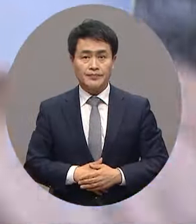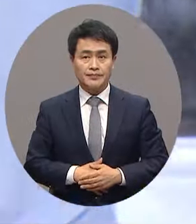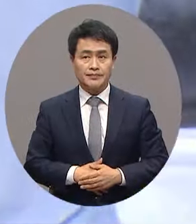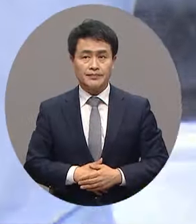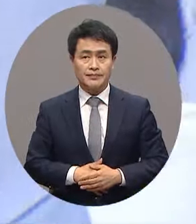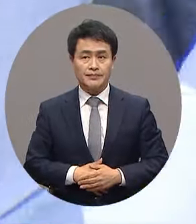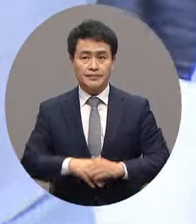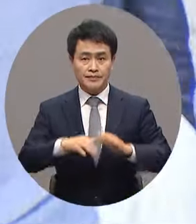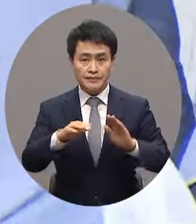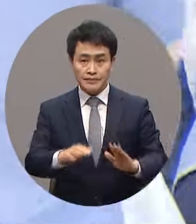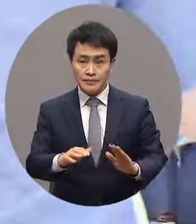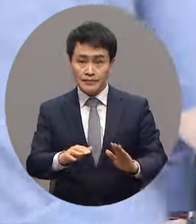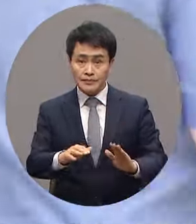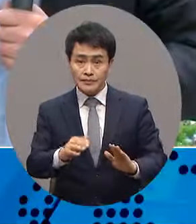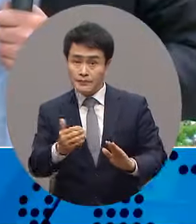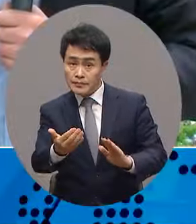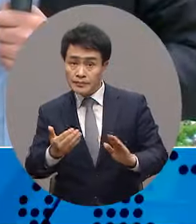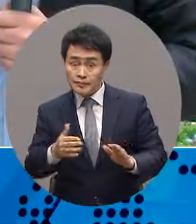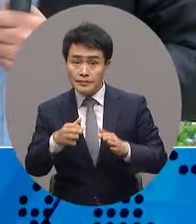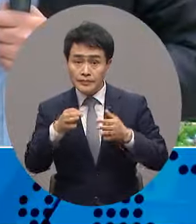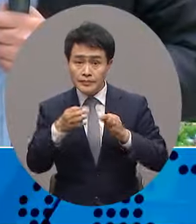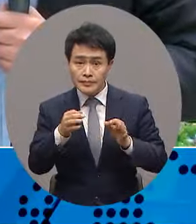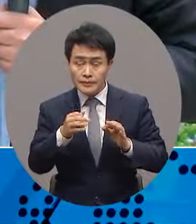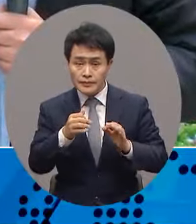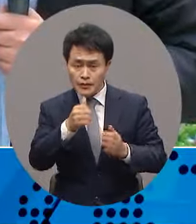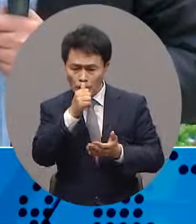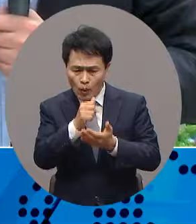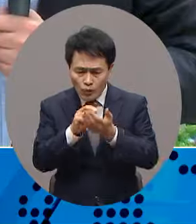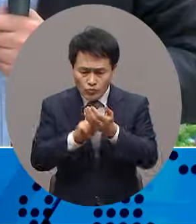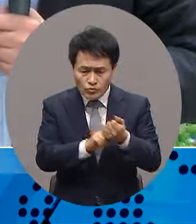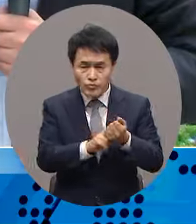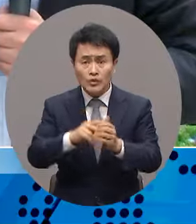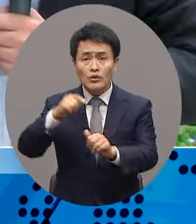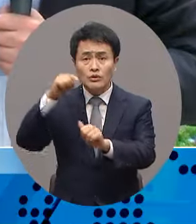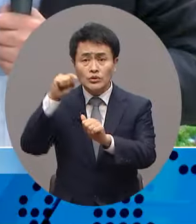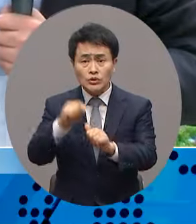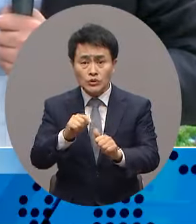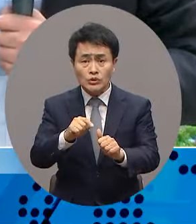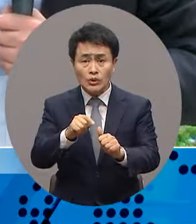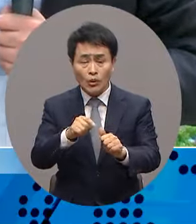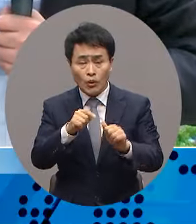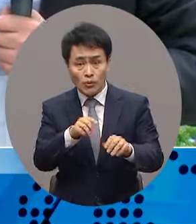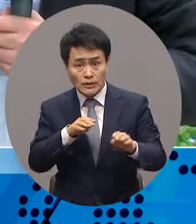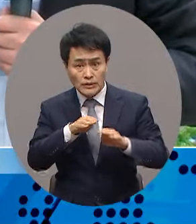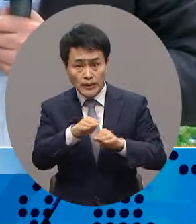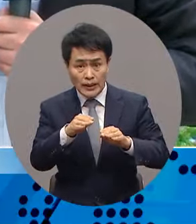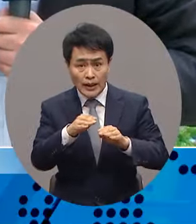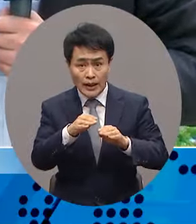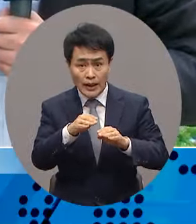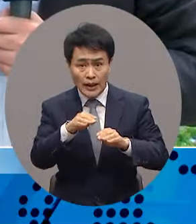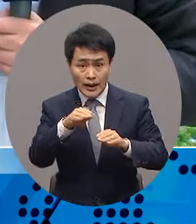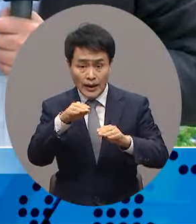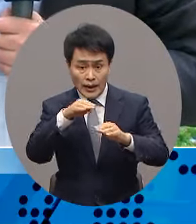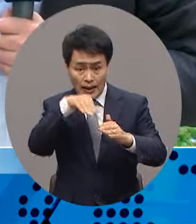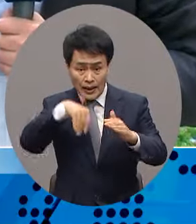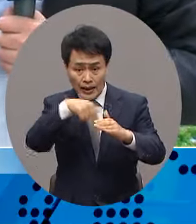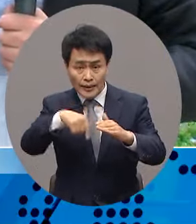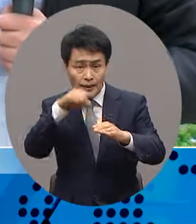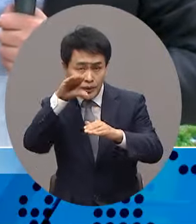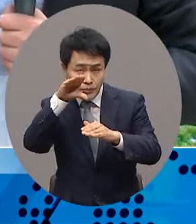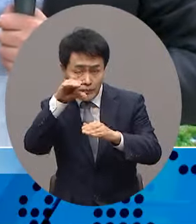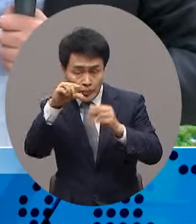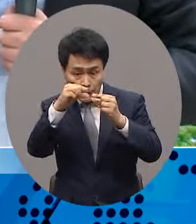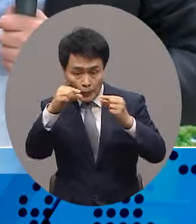죄송합니다 이보다 앞서선 김씨의 범행을 숨기도록 지시하거나 사고 차량 블랙박스 메모리 카드를 훼손한 혐의를 받고